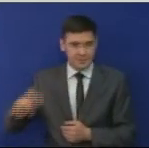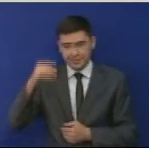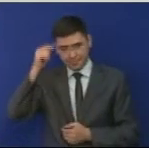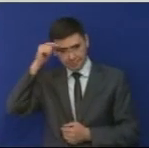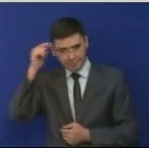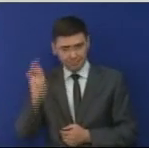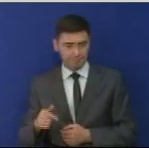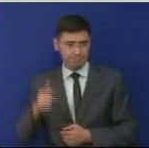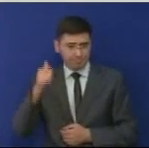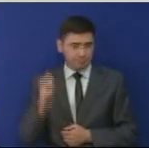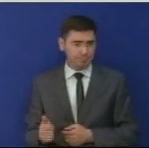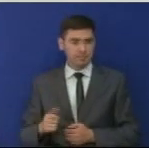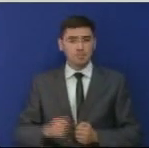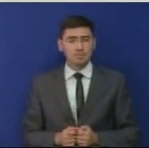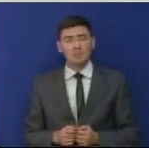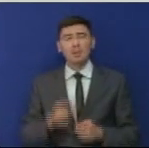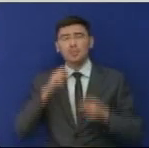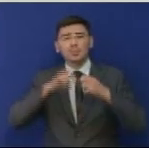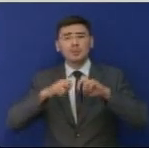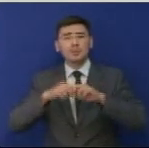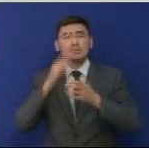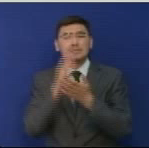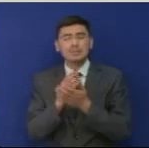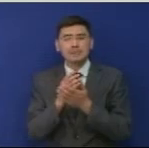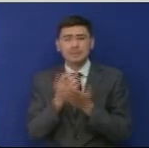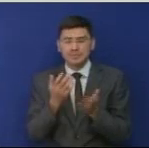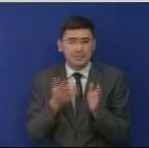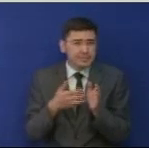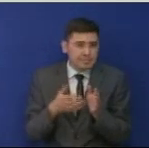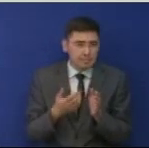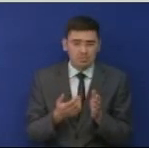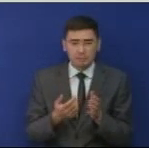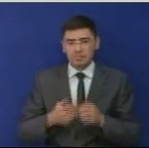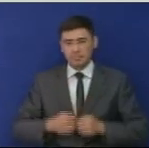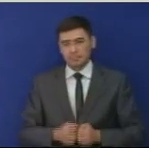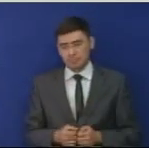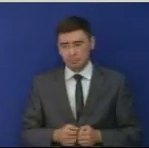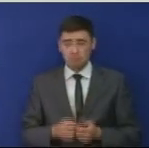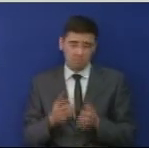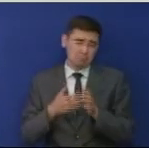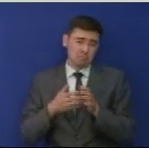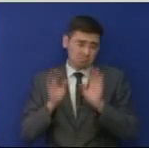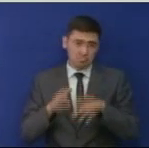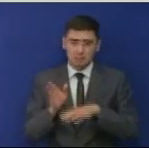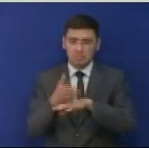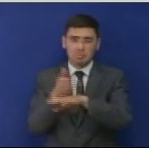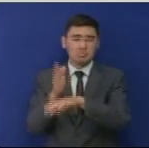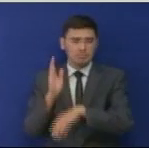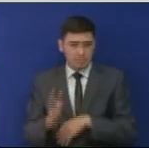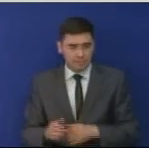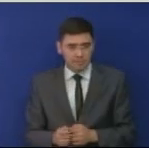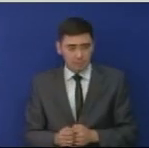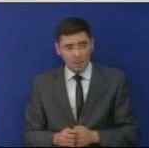работают. Есть проблемы, конечно, но это проблемы мелкие, мы думаем, устраняемые. Есть также недопонимание со